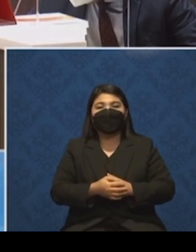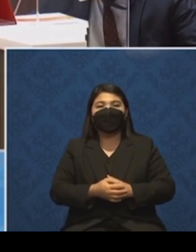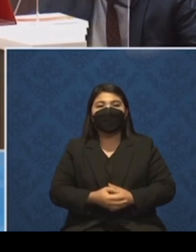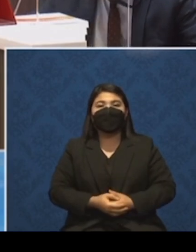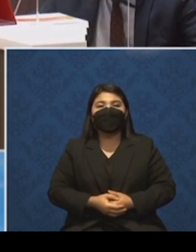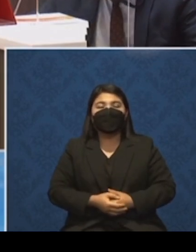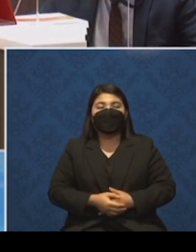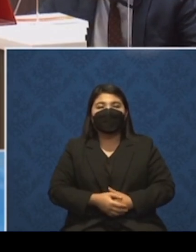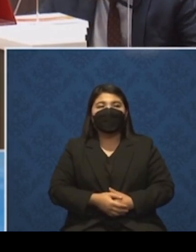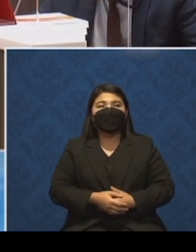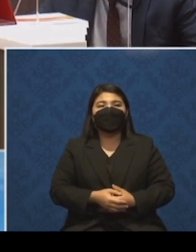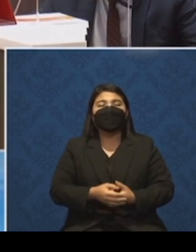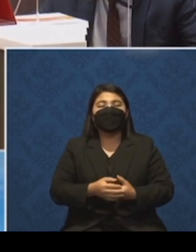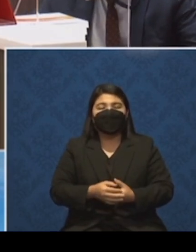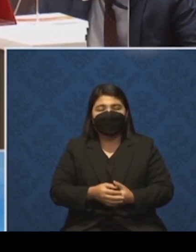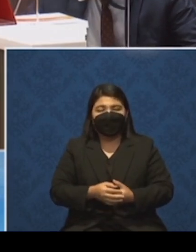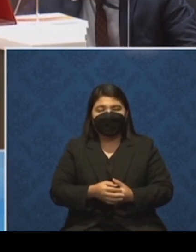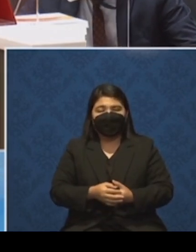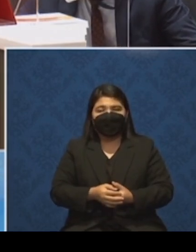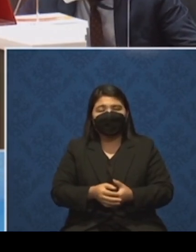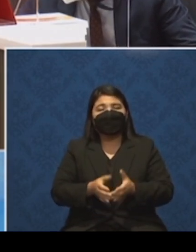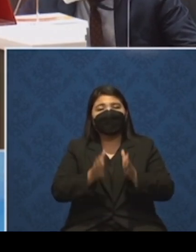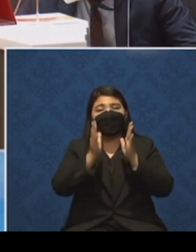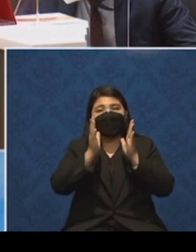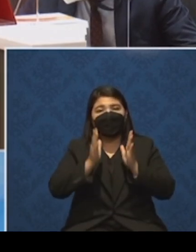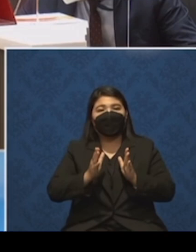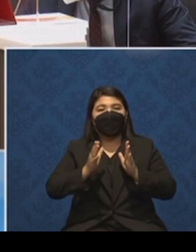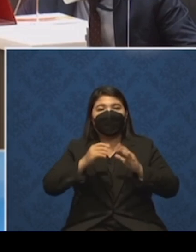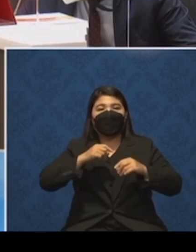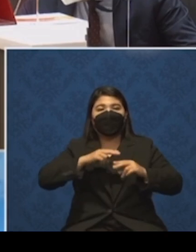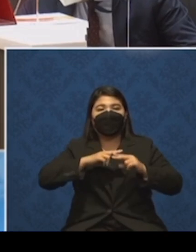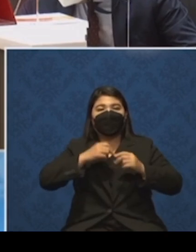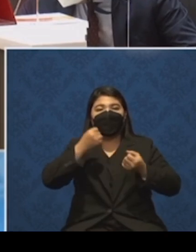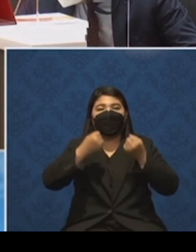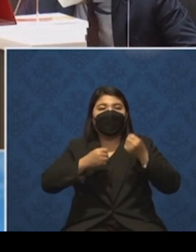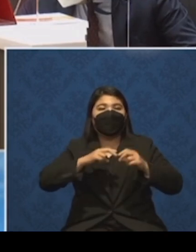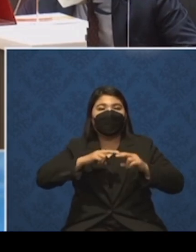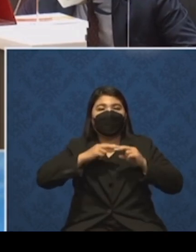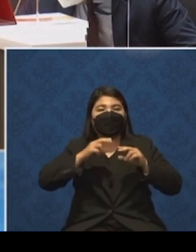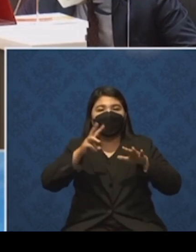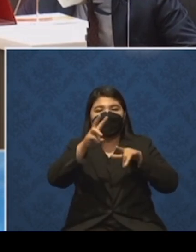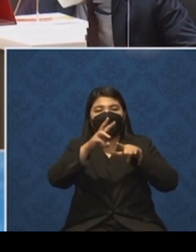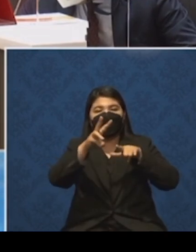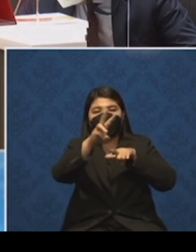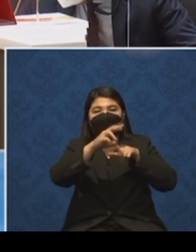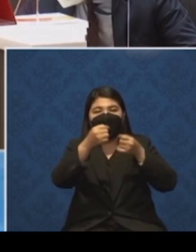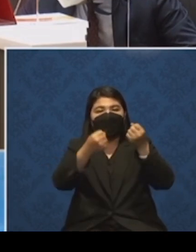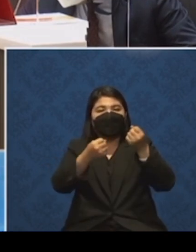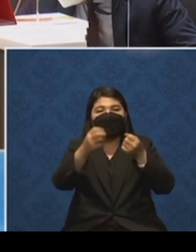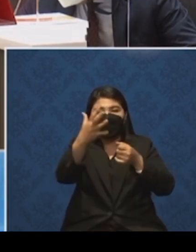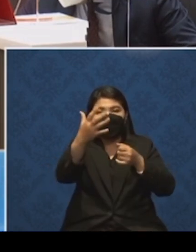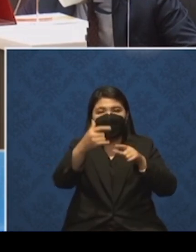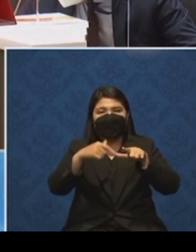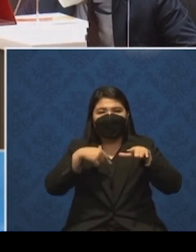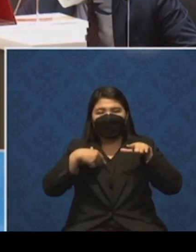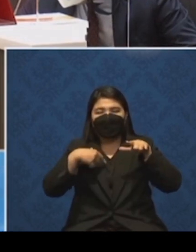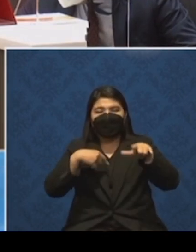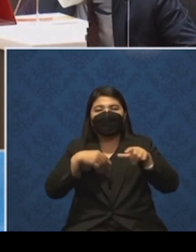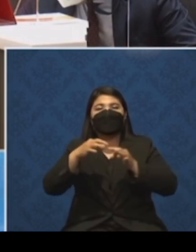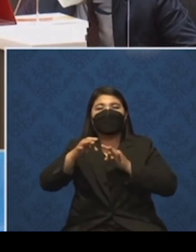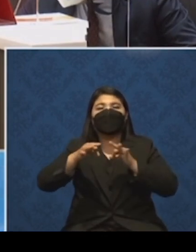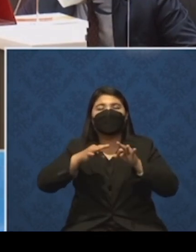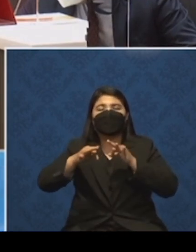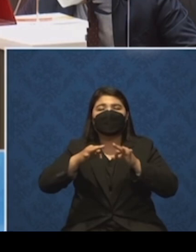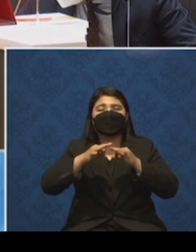โครงการจัดหาอากาศยานไร้คนขับประจำฐานบินชายฝั่งกองทัพเรือตรงนี้ขอก่อนหนึ่งขออนุญาตเรียนว่า